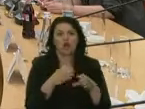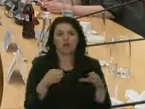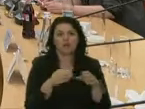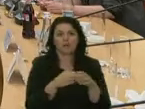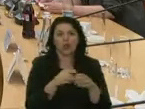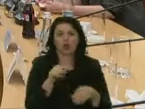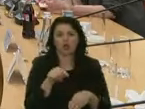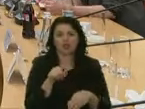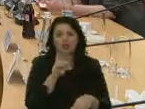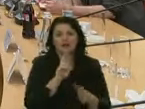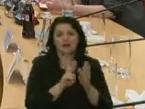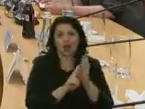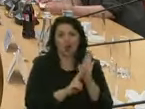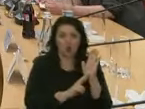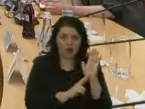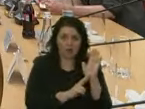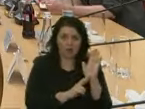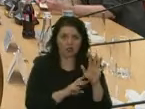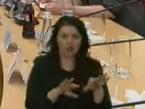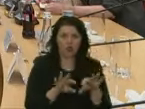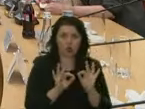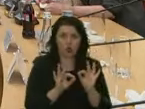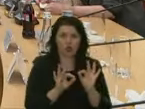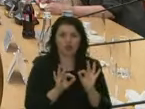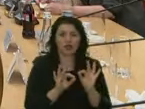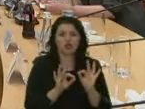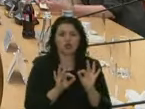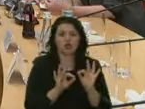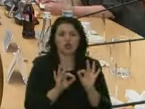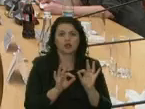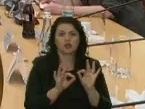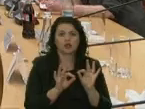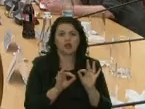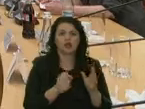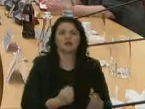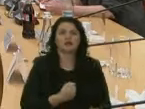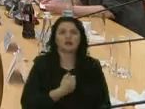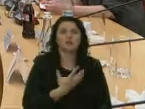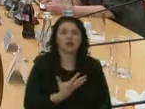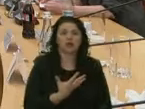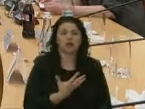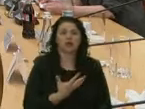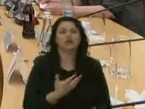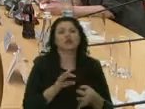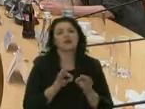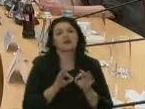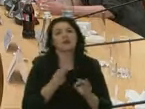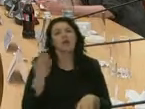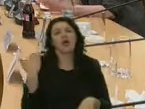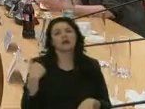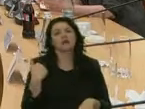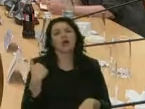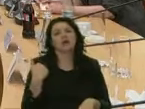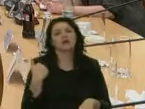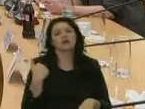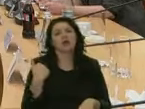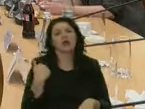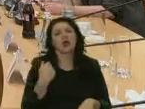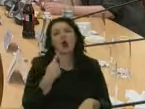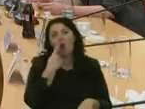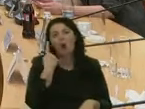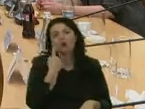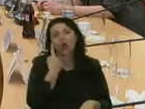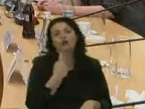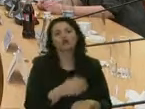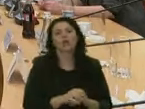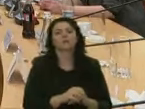acest regulament și asta a fost soluția pe care am găsit-o inspirându-ne din ce se întâmplă în alte orașe. De exemplu, pentru că nu am lucrat de la